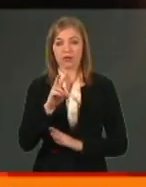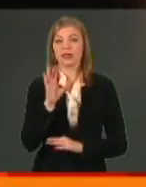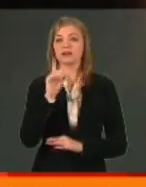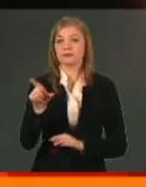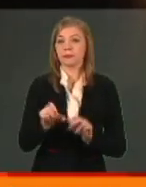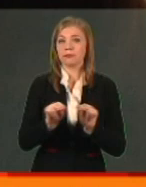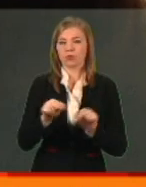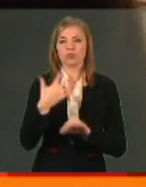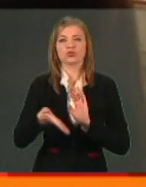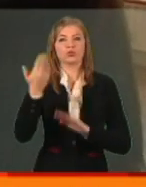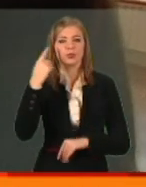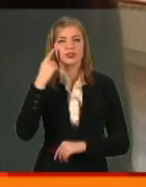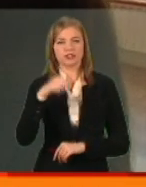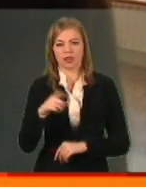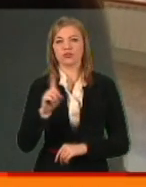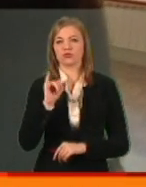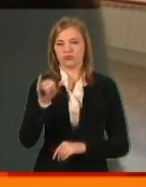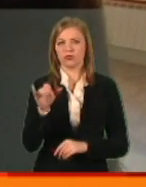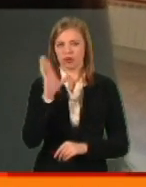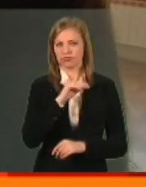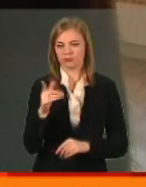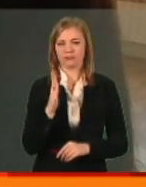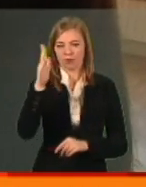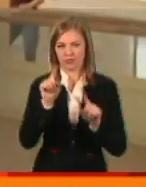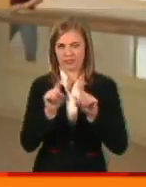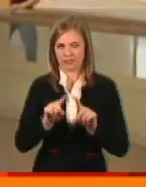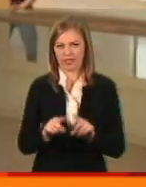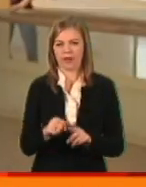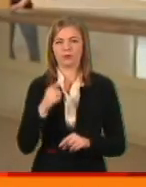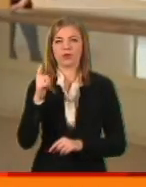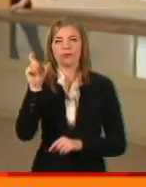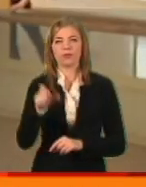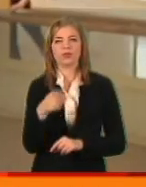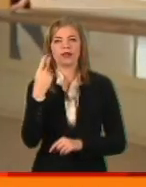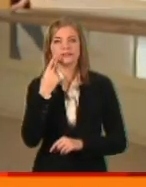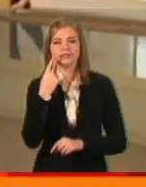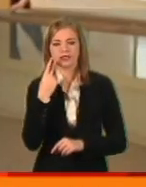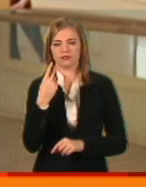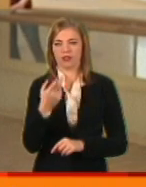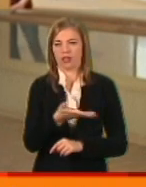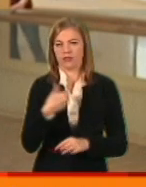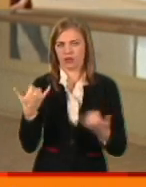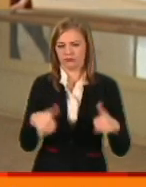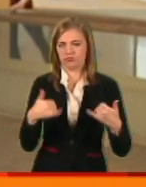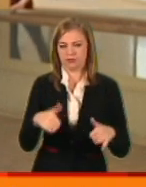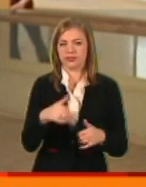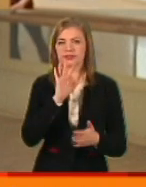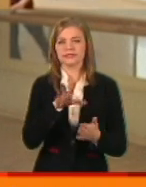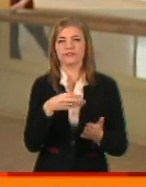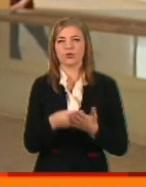Янині педагоги вже тоді знали, що мають справу з майбутньою зіркою. Вона завжди нас удивляла